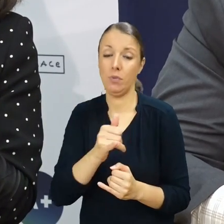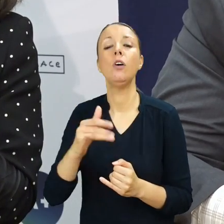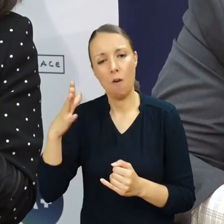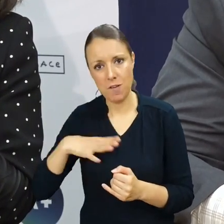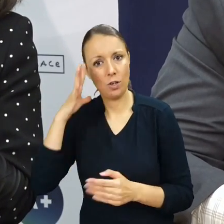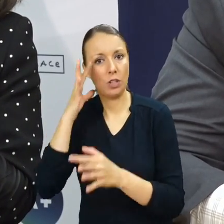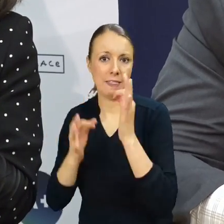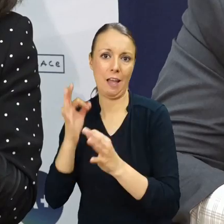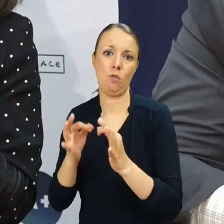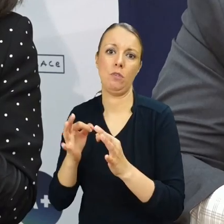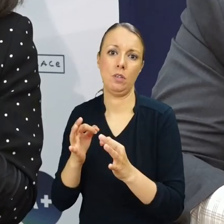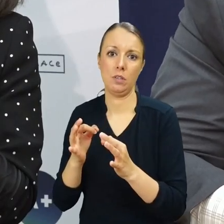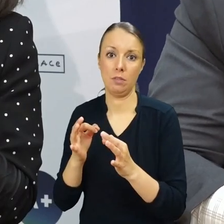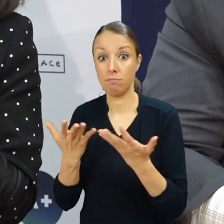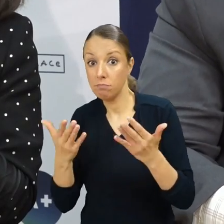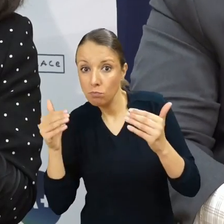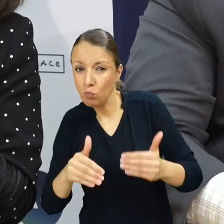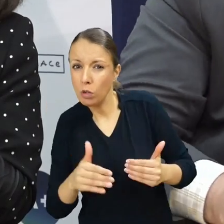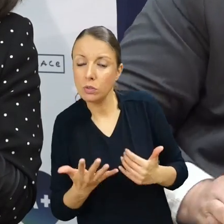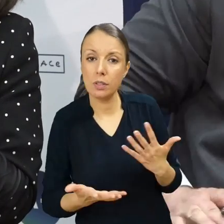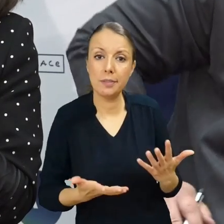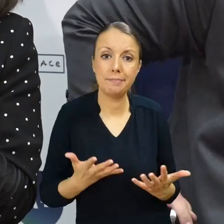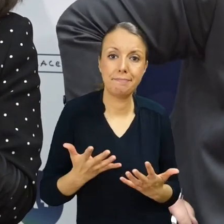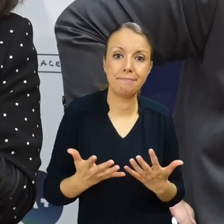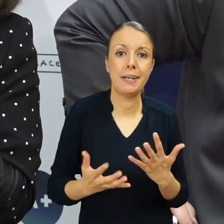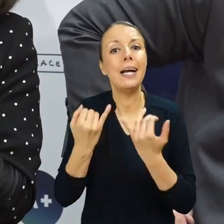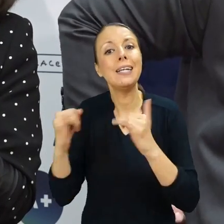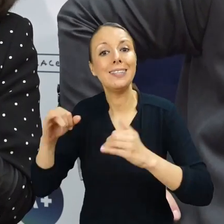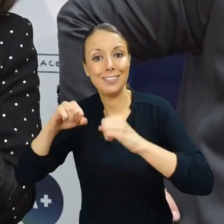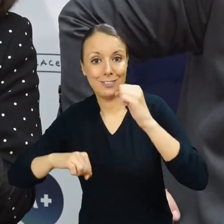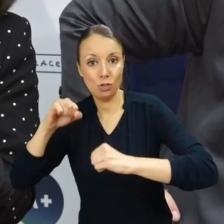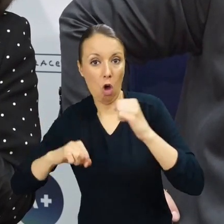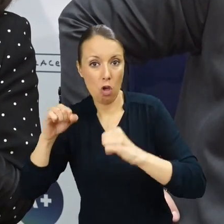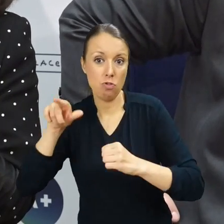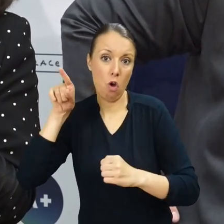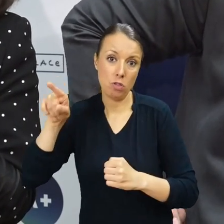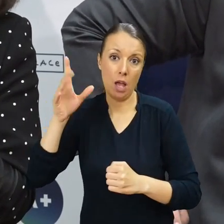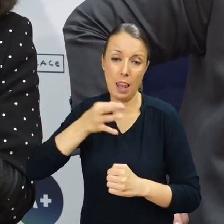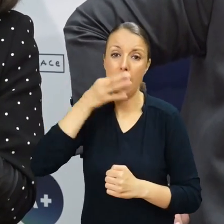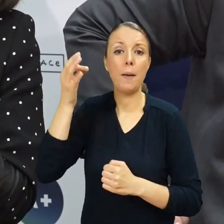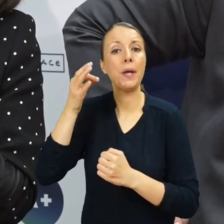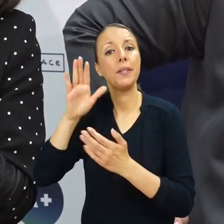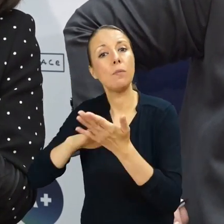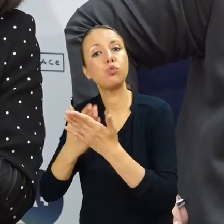czy może inny sąd nie udźwignąłby ciężaru tej sprawy